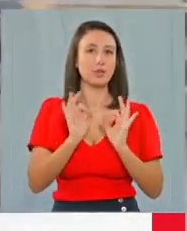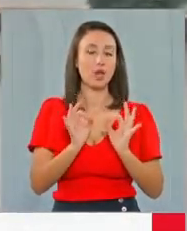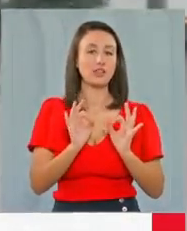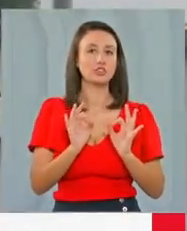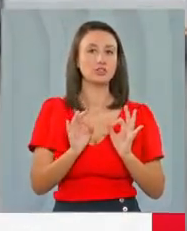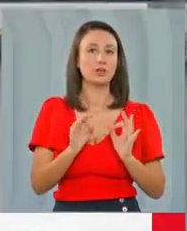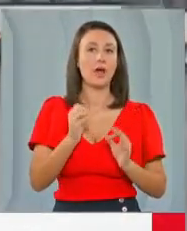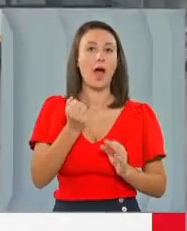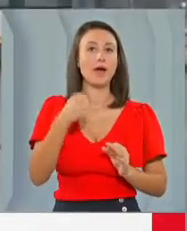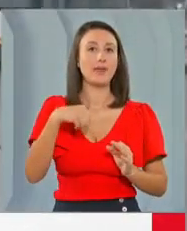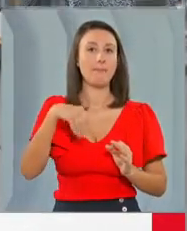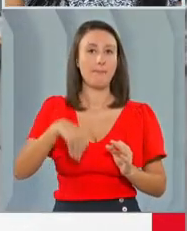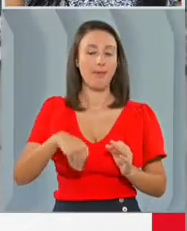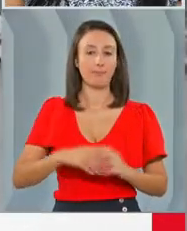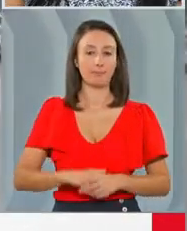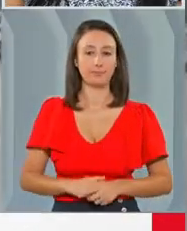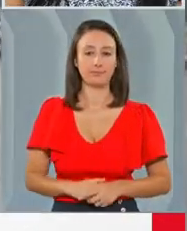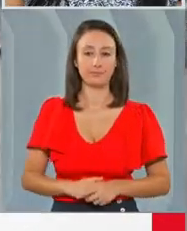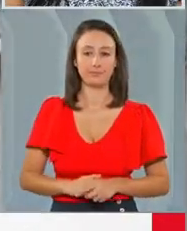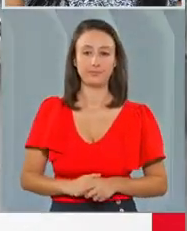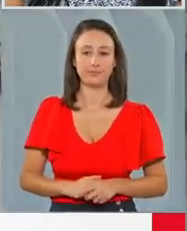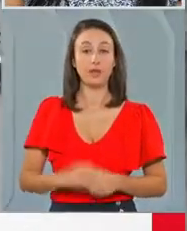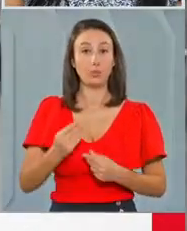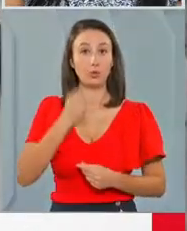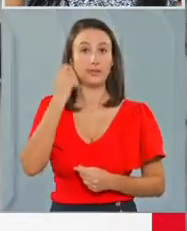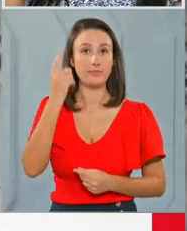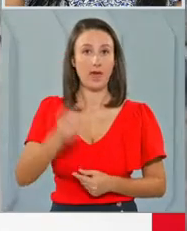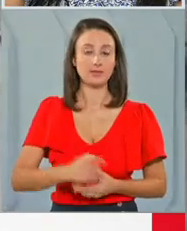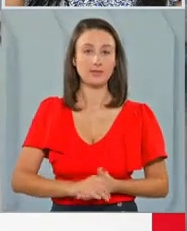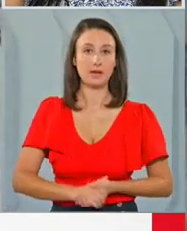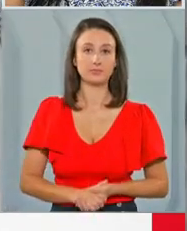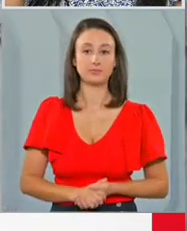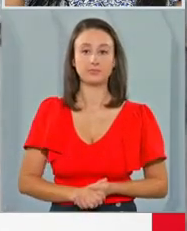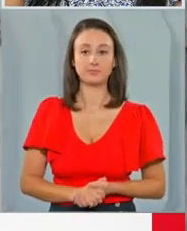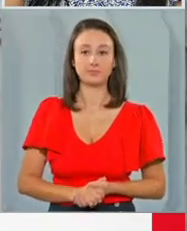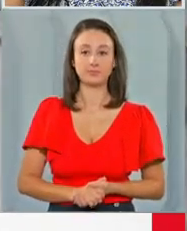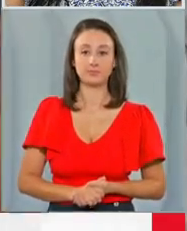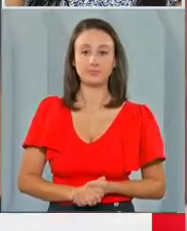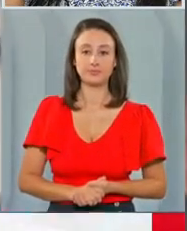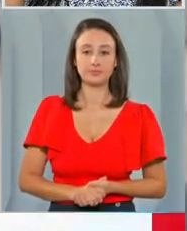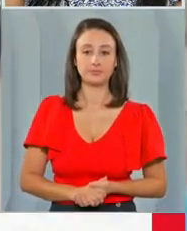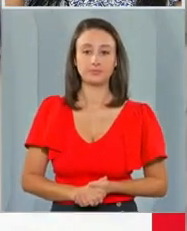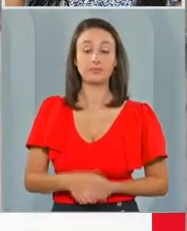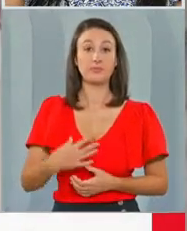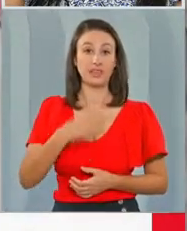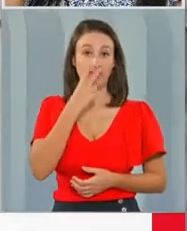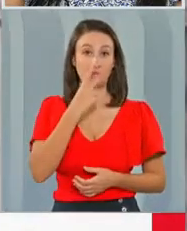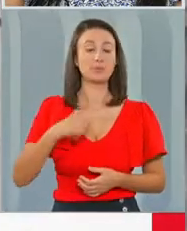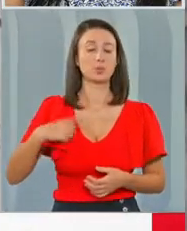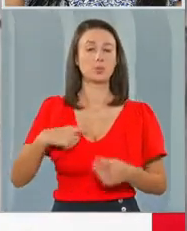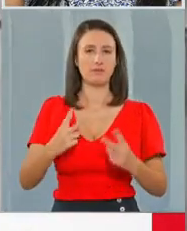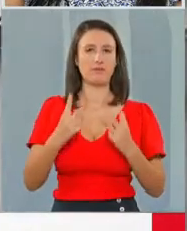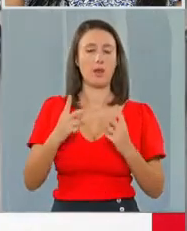Meda Andrei. Bună dimineața, mulțumesc tare mult pentru intervenție. Bună dimineața și bine v-am găsit. Vedem așadar că sunt în vigoare mai multe